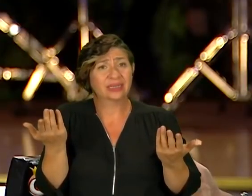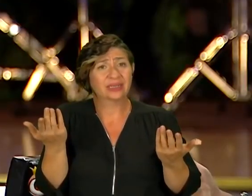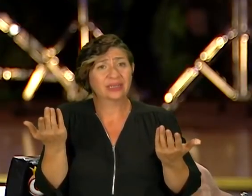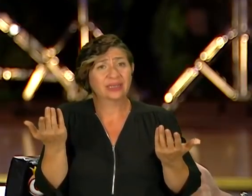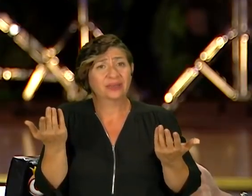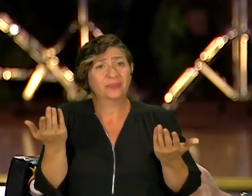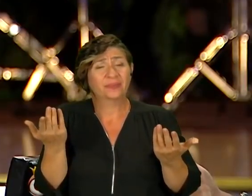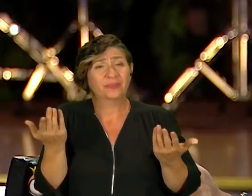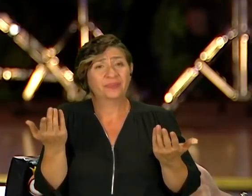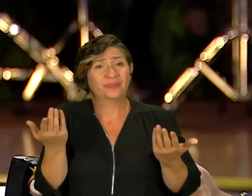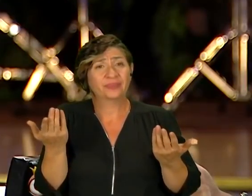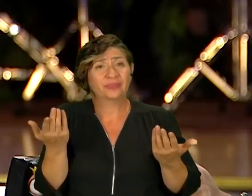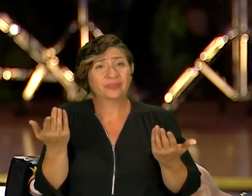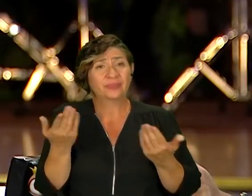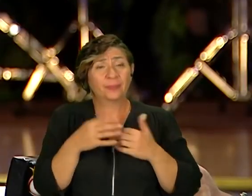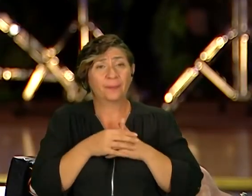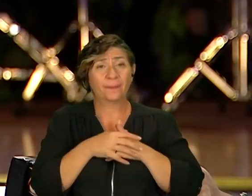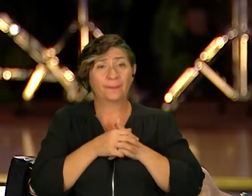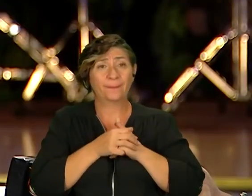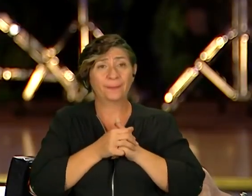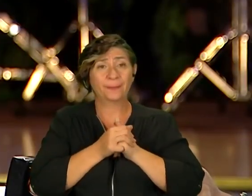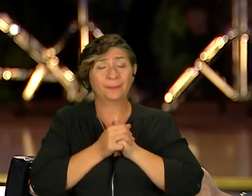Yani şimdi yani